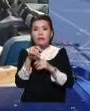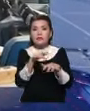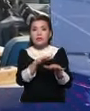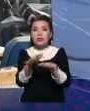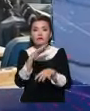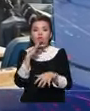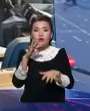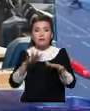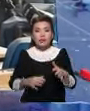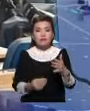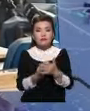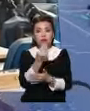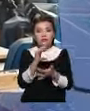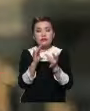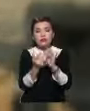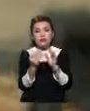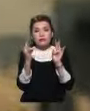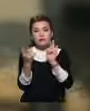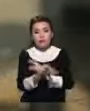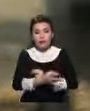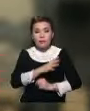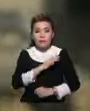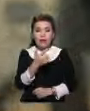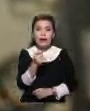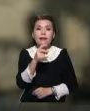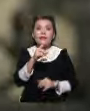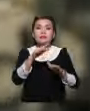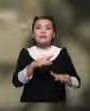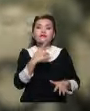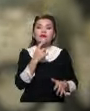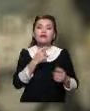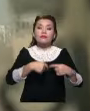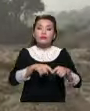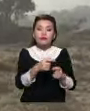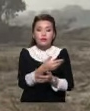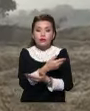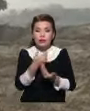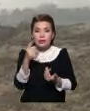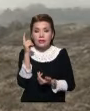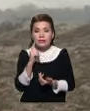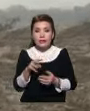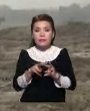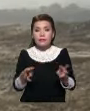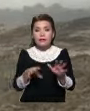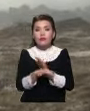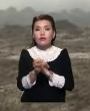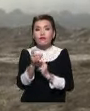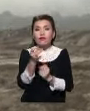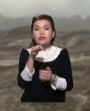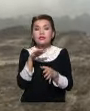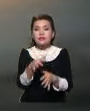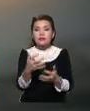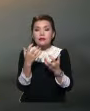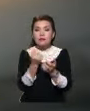во многих местных СМИ. Более того, «Хамас» больше не является военной структурой. Как заявили в израильском Минобороны, у боевиков нет сил,